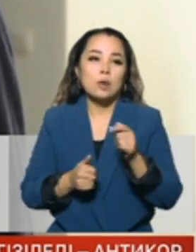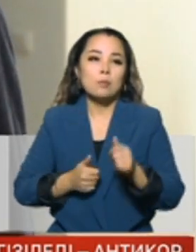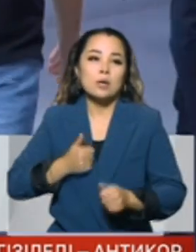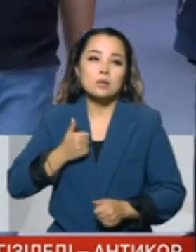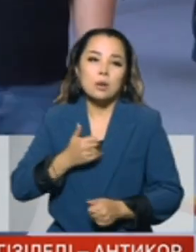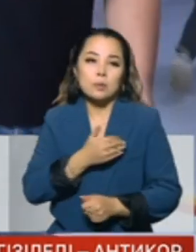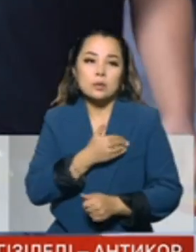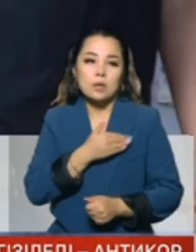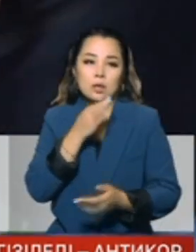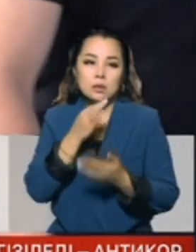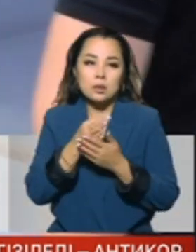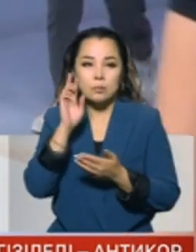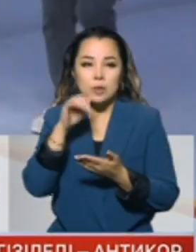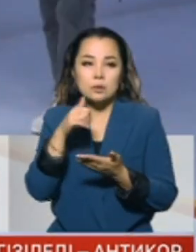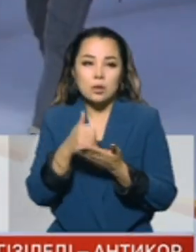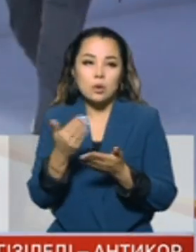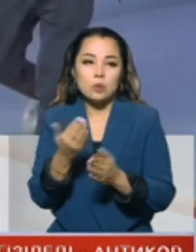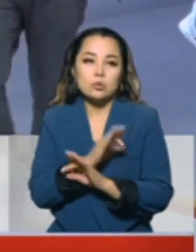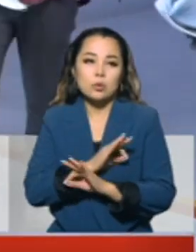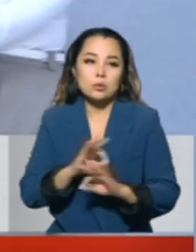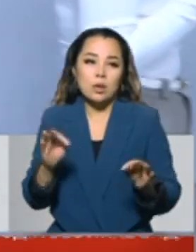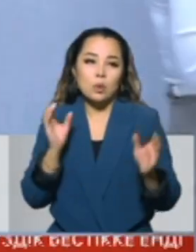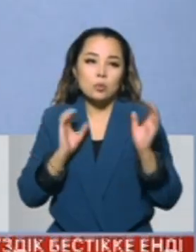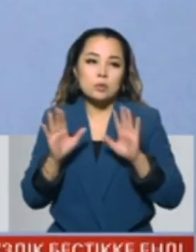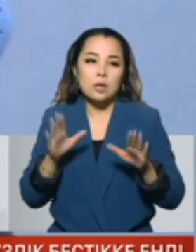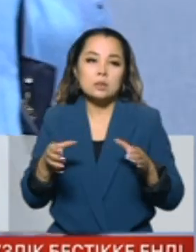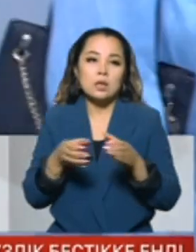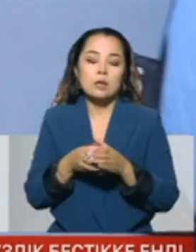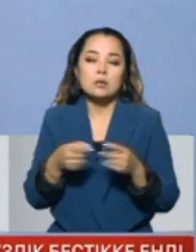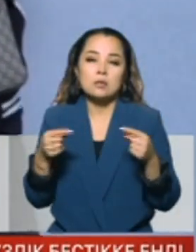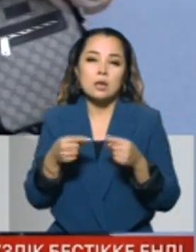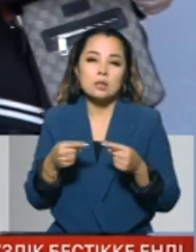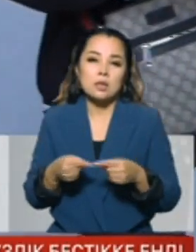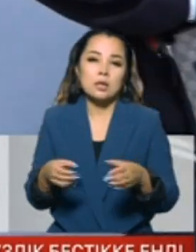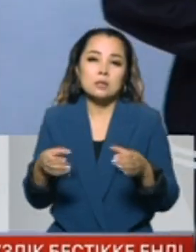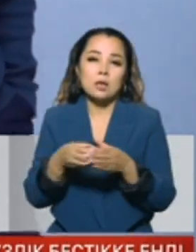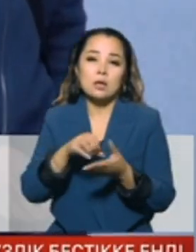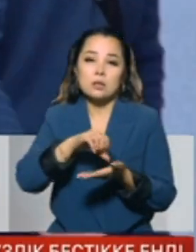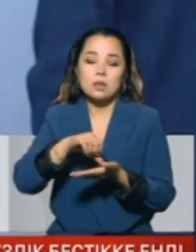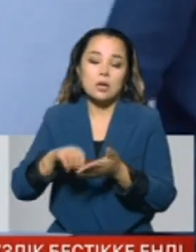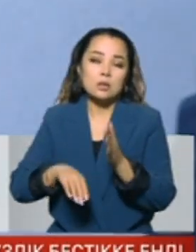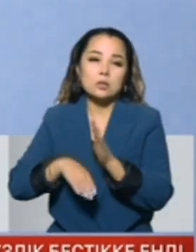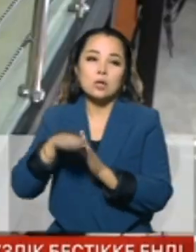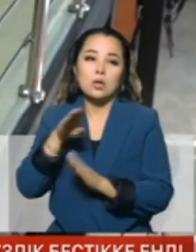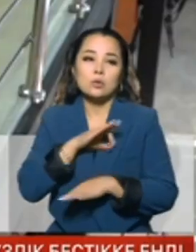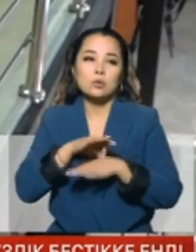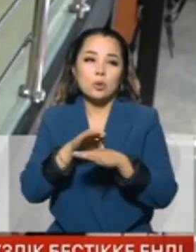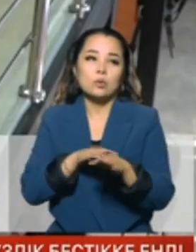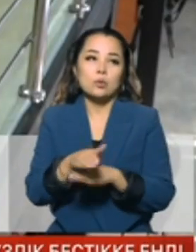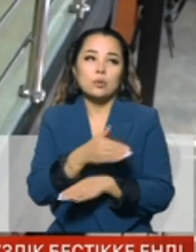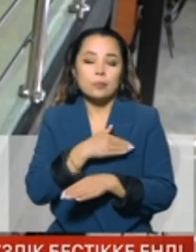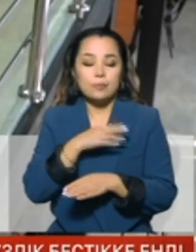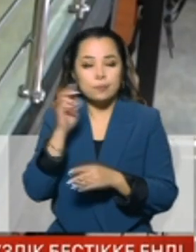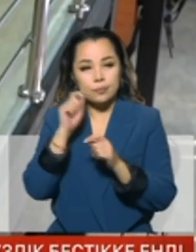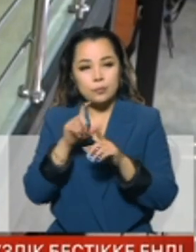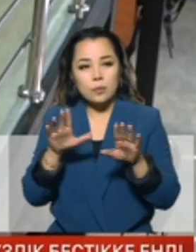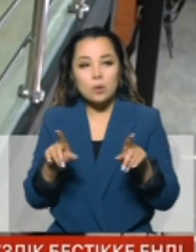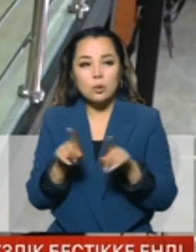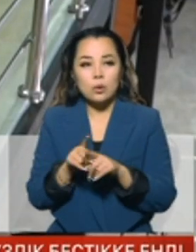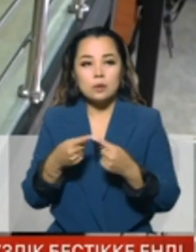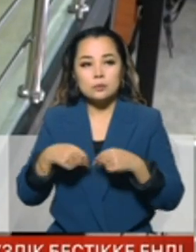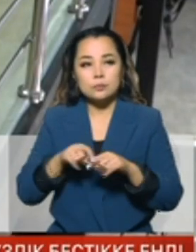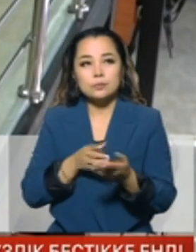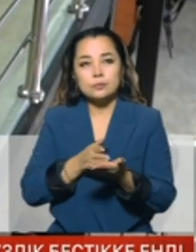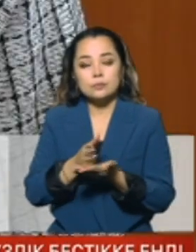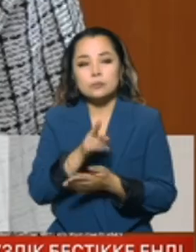мақтанамыз. Мемлекет басшысы үздік университеттердің нақты сектормен байланысын нығайту керек деген болатын. Бұл білім ордасы қазірдің өзінде осы